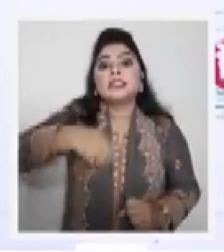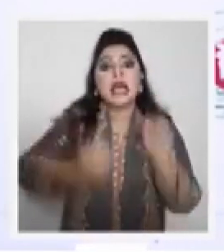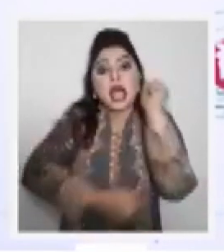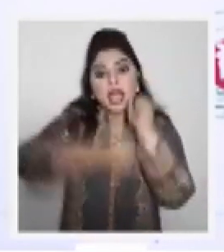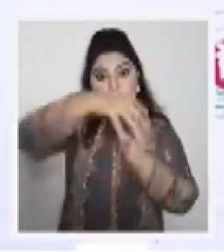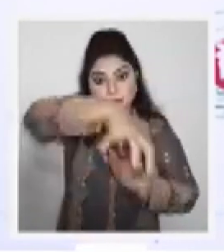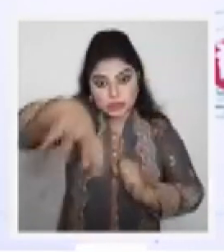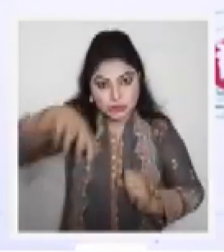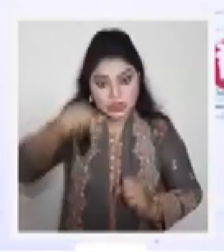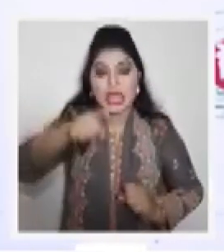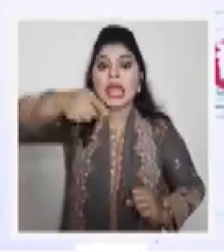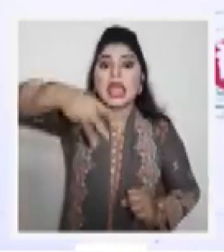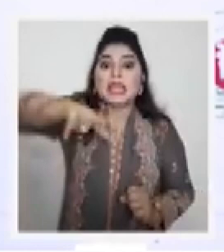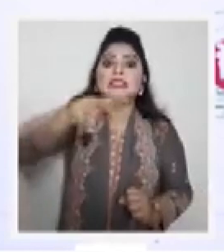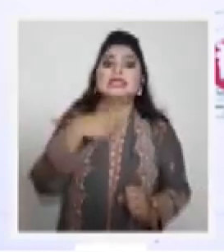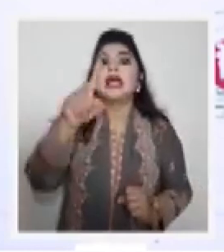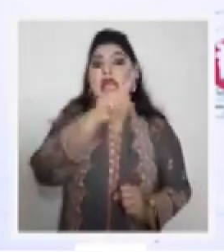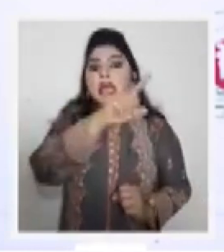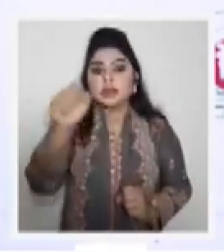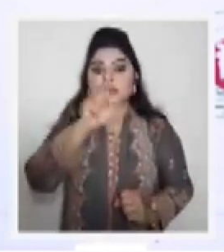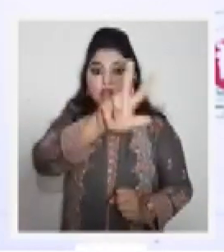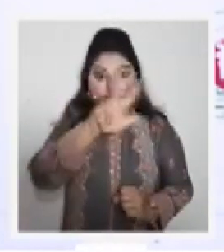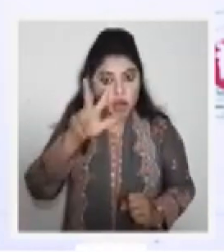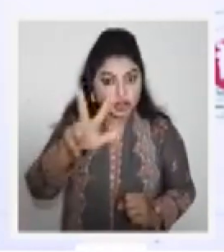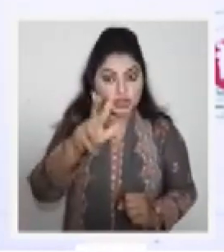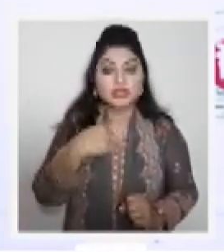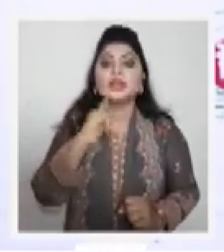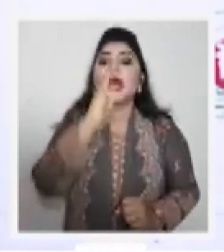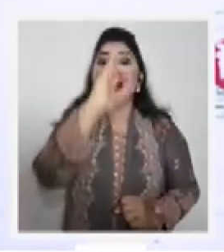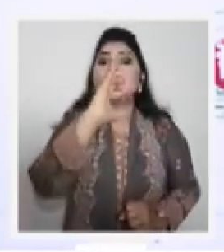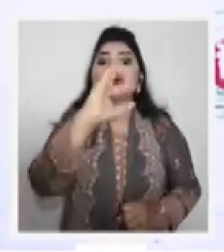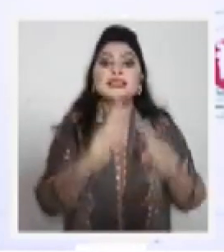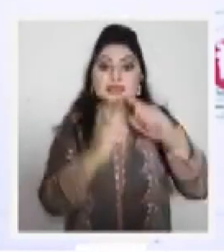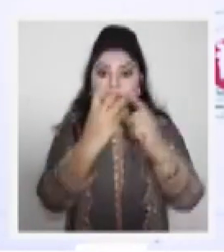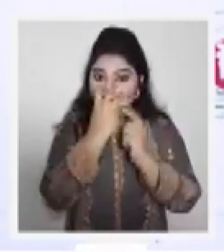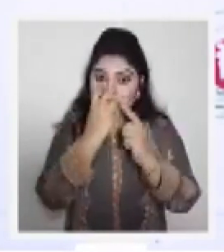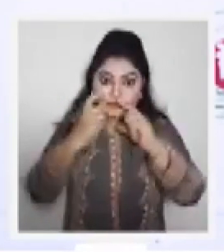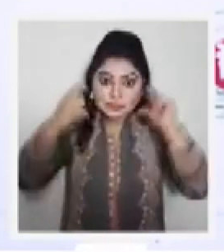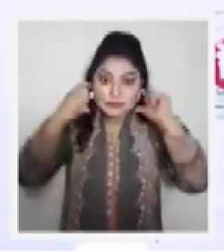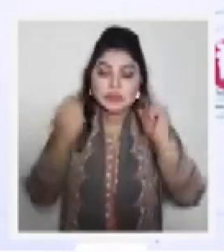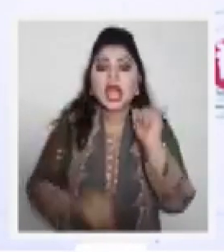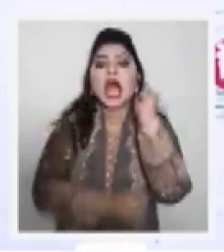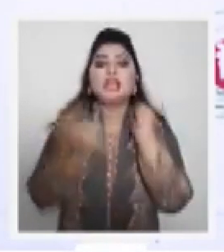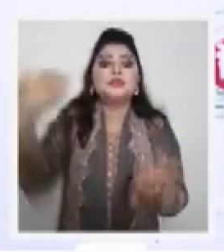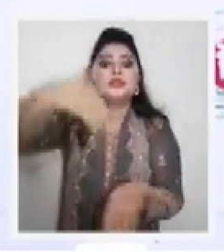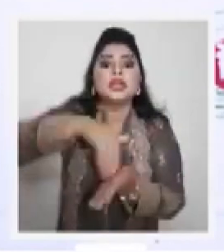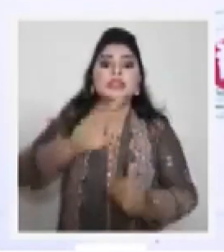আইসিইউ শয্যায় রোগী ভর্তি আছেন 22 জন। সারা দেশের অন্যান্য হাসপাতালে সাধারণ শয্যায় রোগী ভর্তি